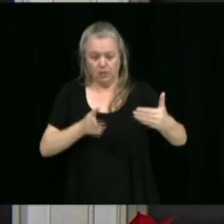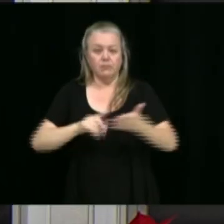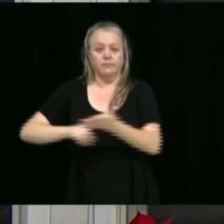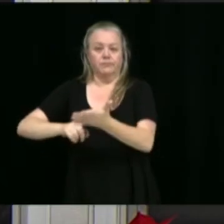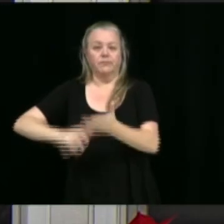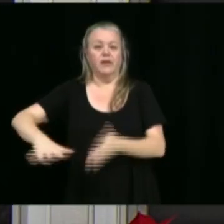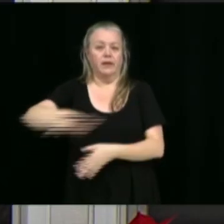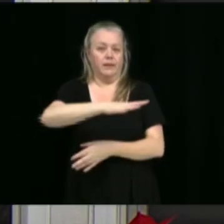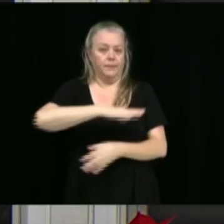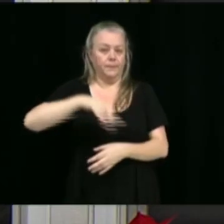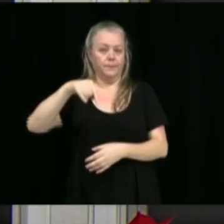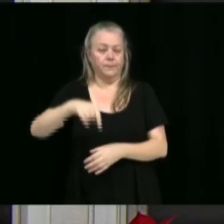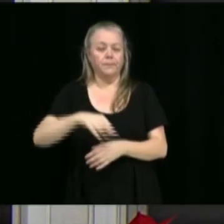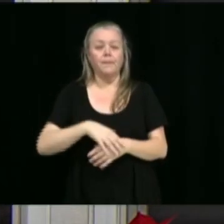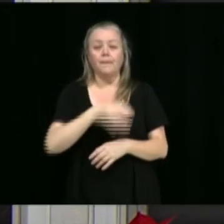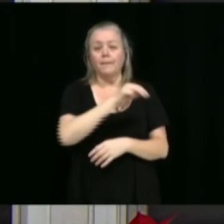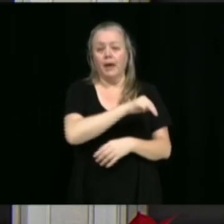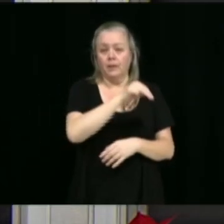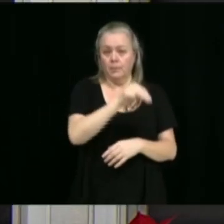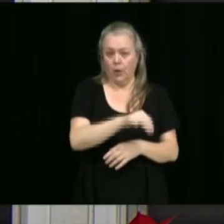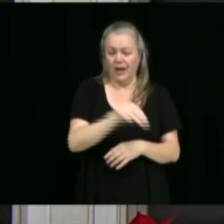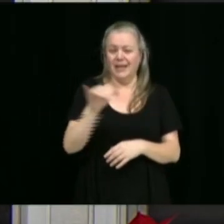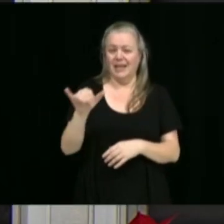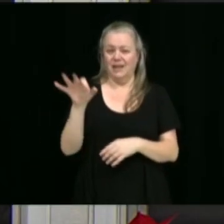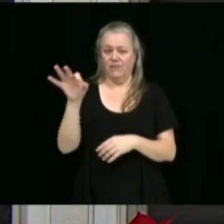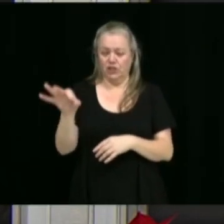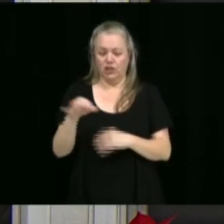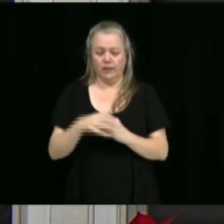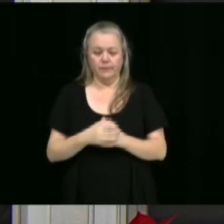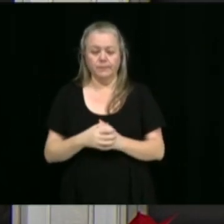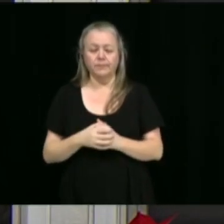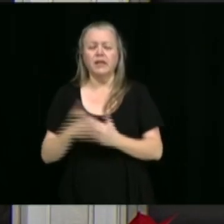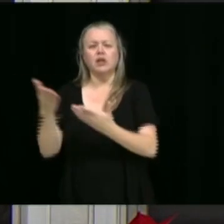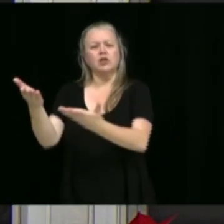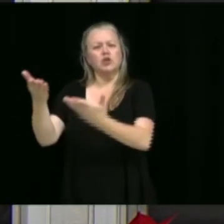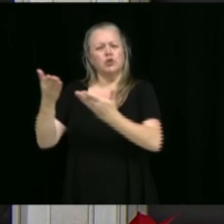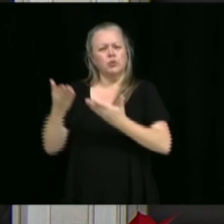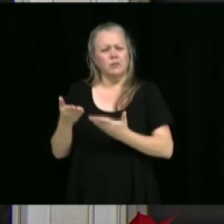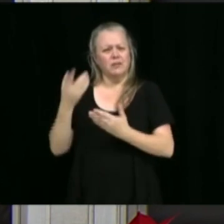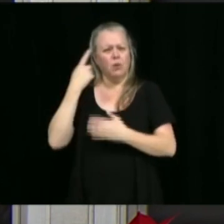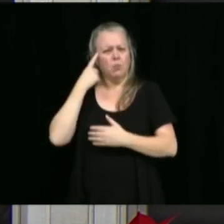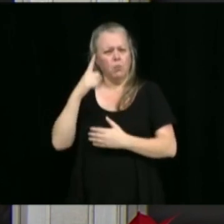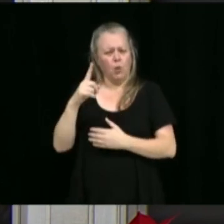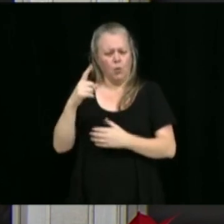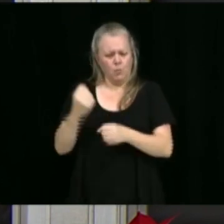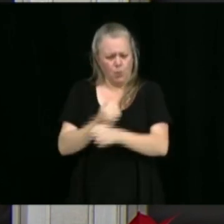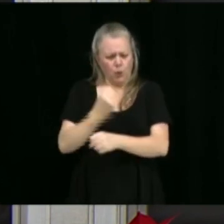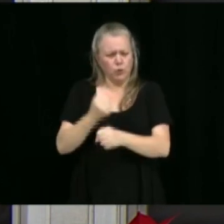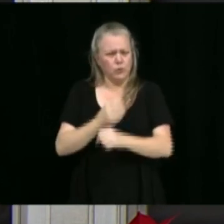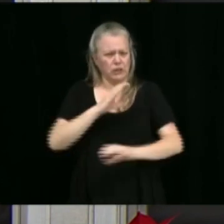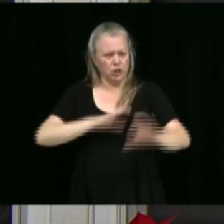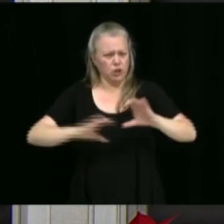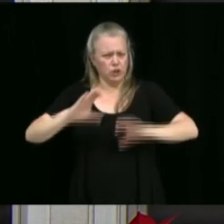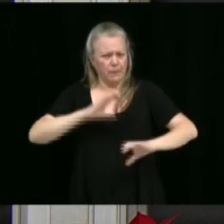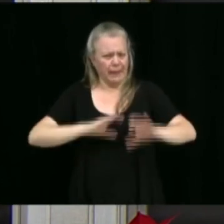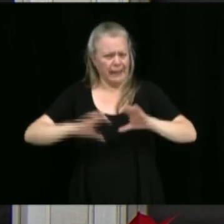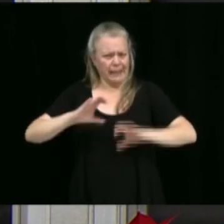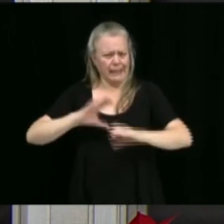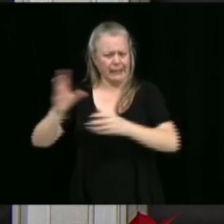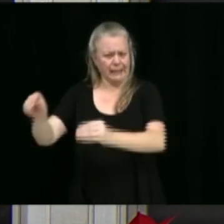Marc Morin, Yannick Fréchette. Soumission reçue en vue de la fourniture de produits chimiques pour le traitement de l'eau pour les